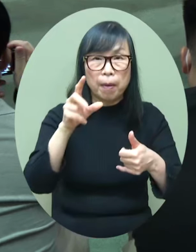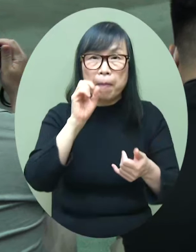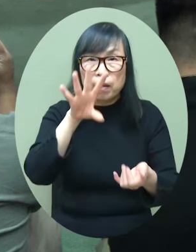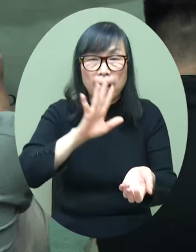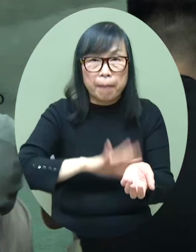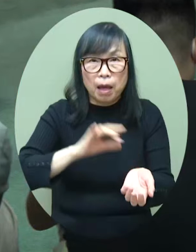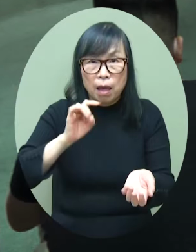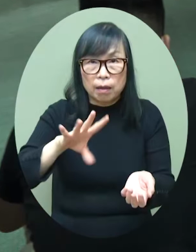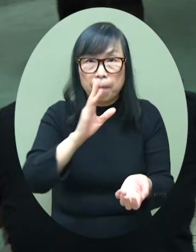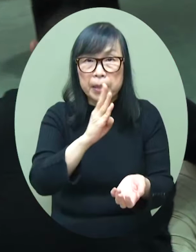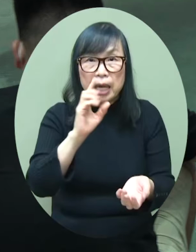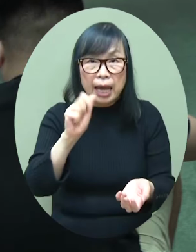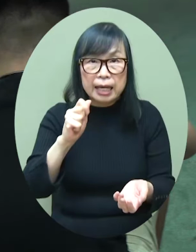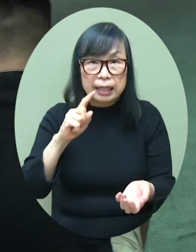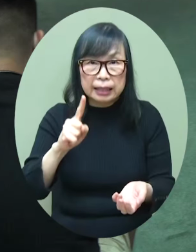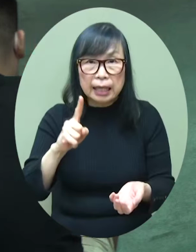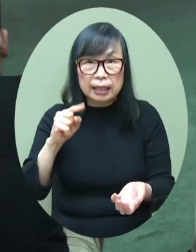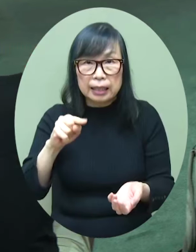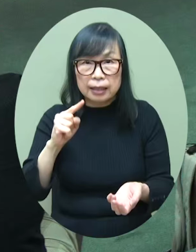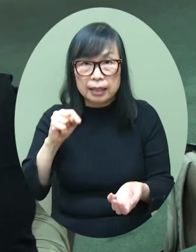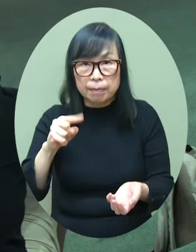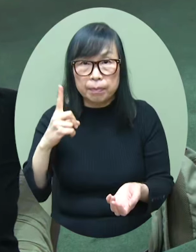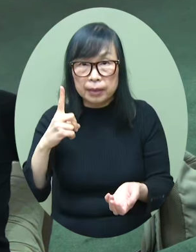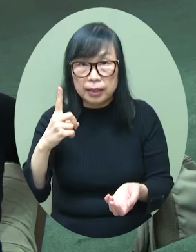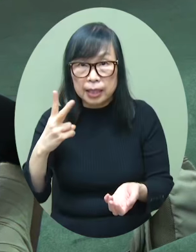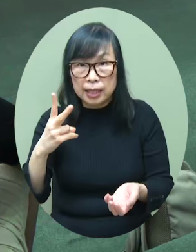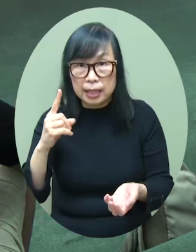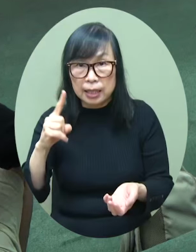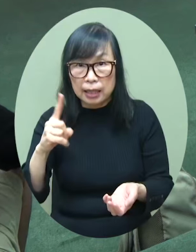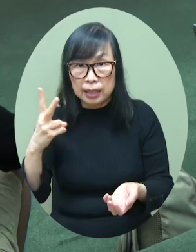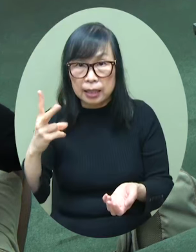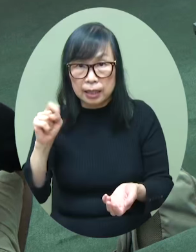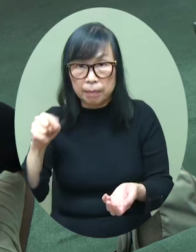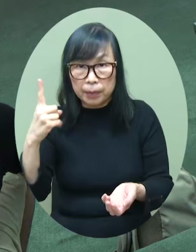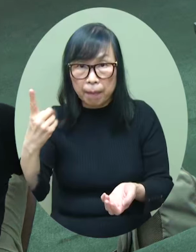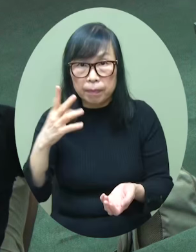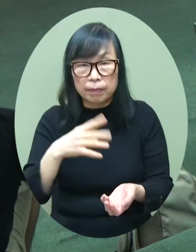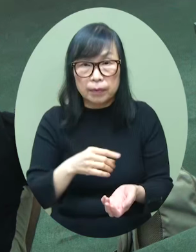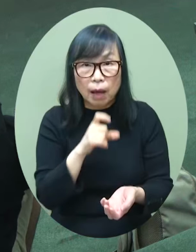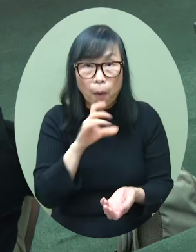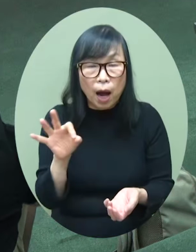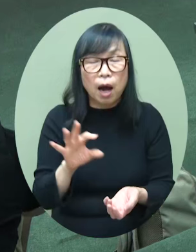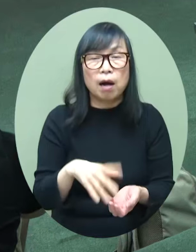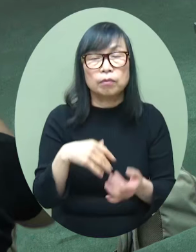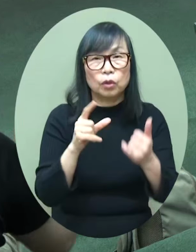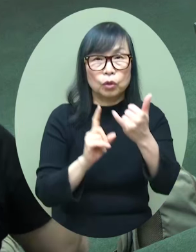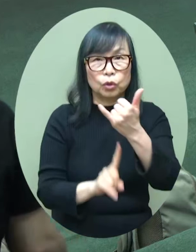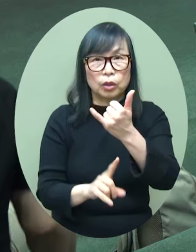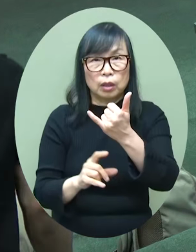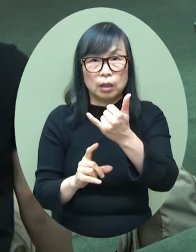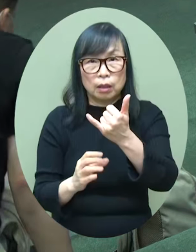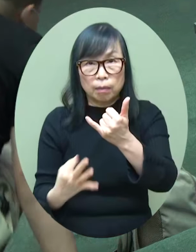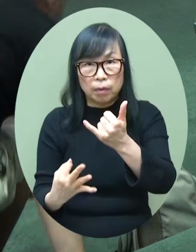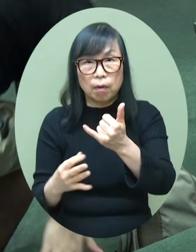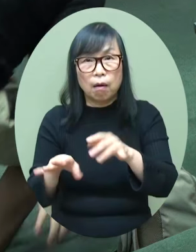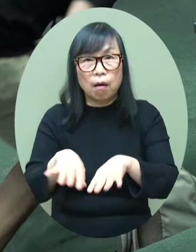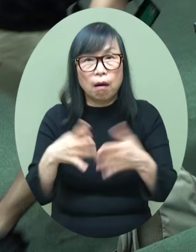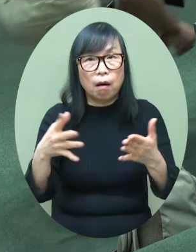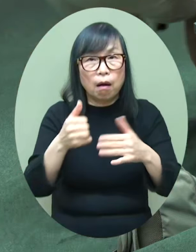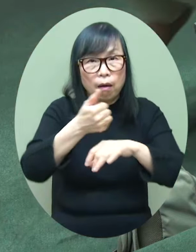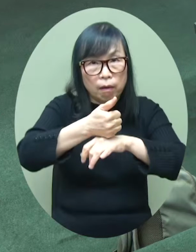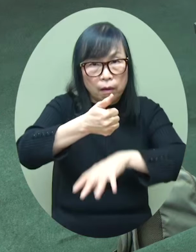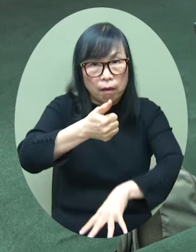毒 BA.1.2.2 味呢？還有第二條問題想問，即政府在6月13日就會開始在核下